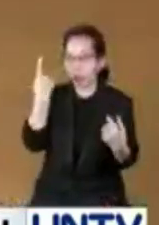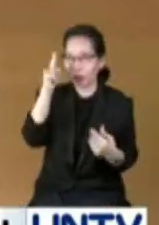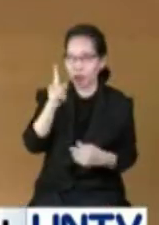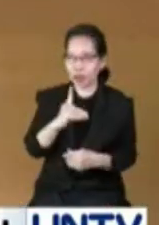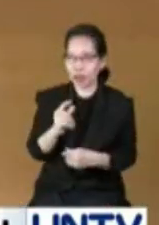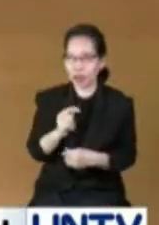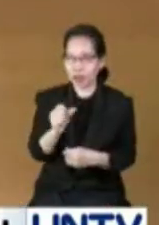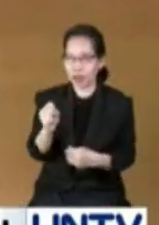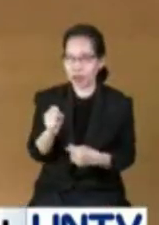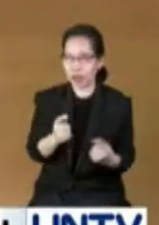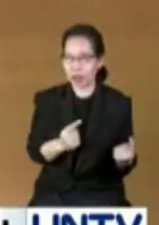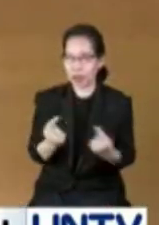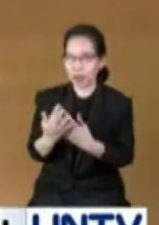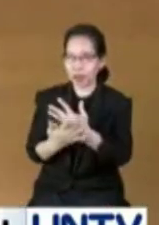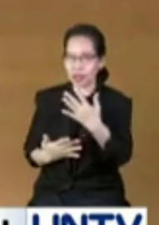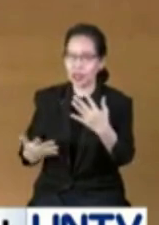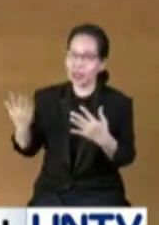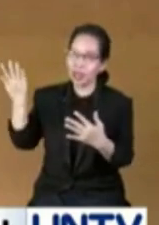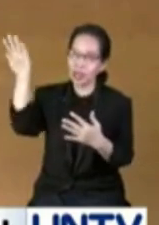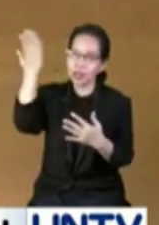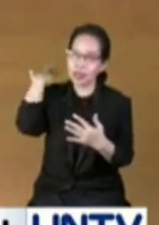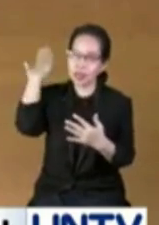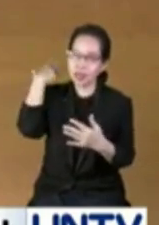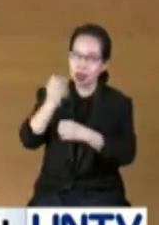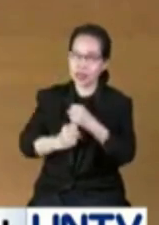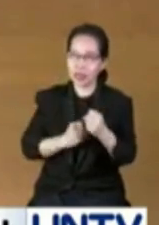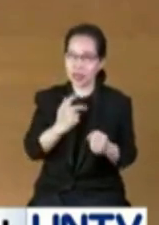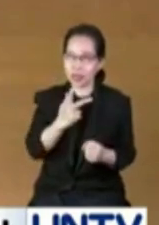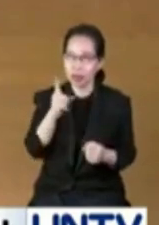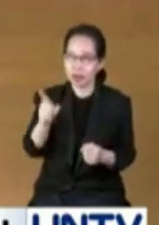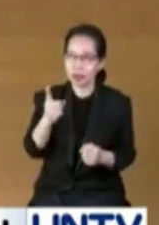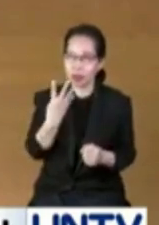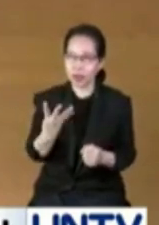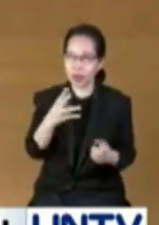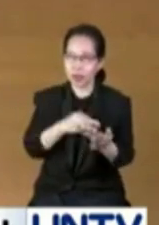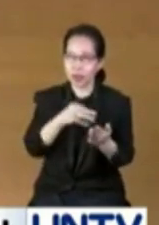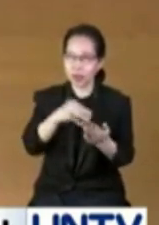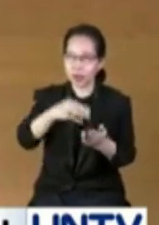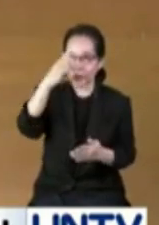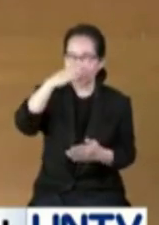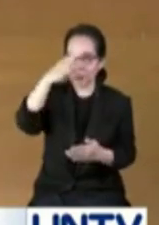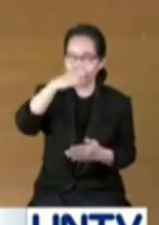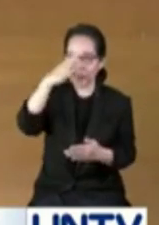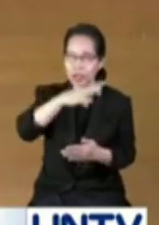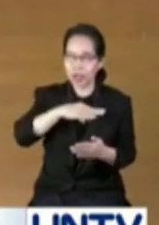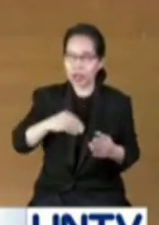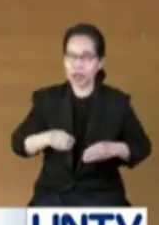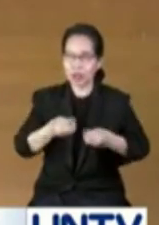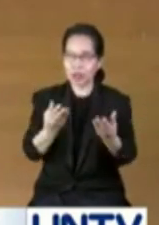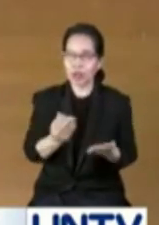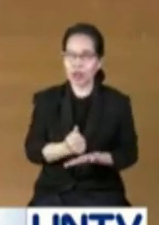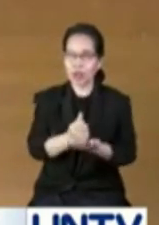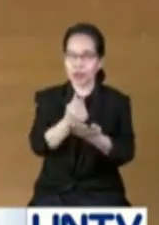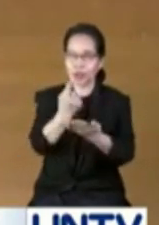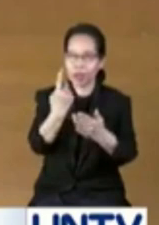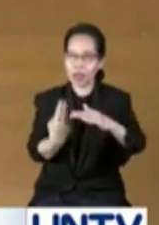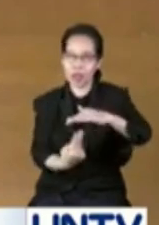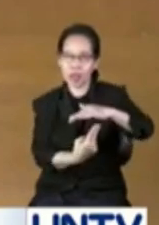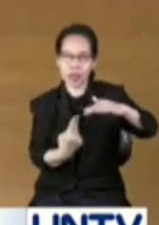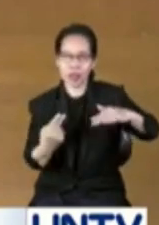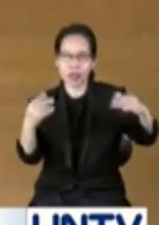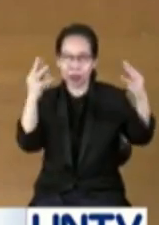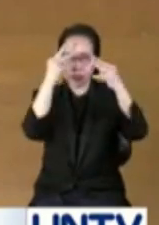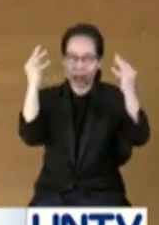Noong nakalipas na taon, mahigit 3.4 million na Pilipino ang nabigyan ng tulong sa ilalim ng Medical Assistance